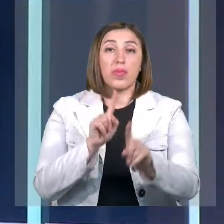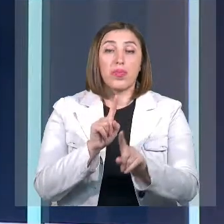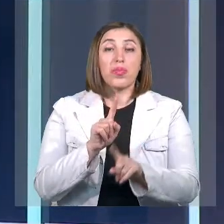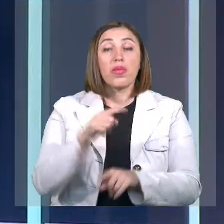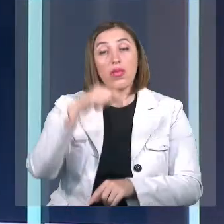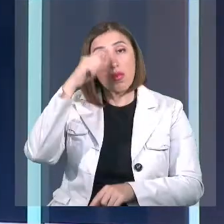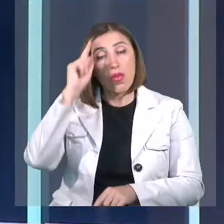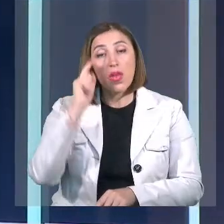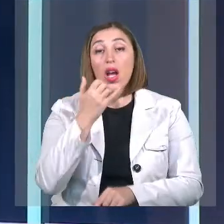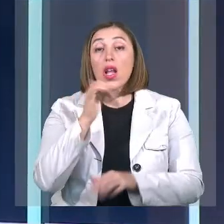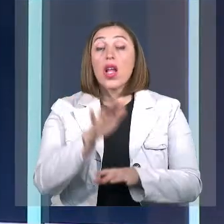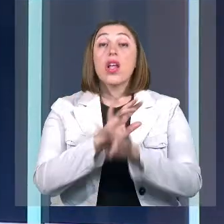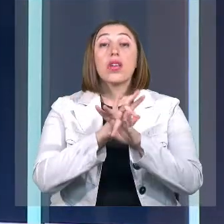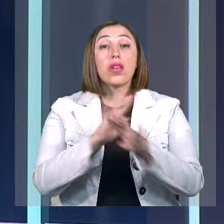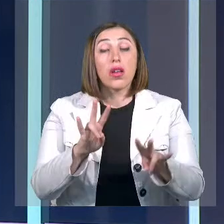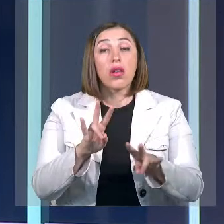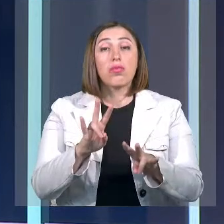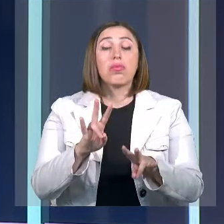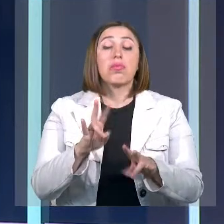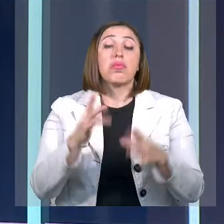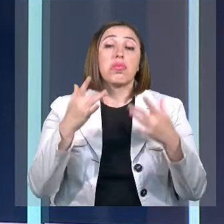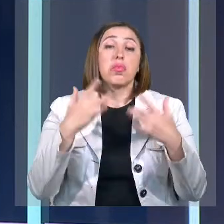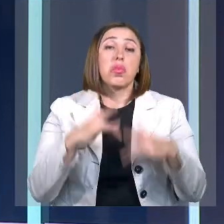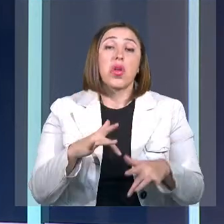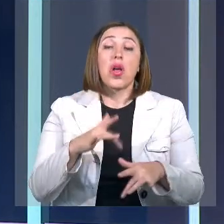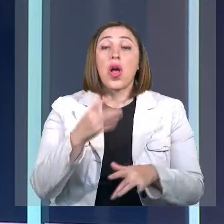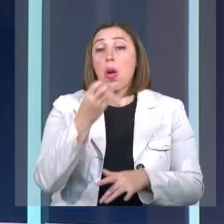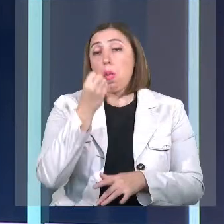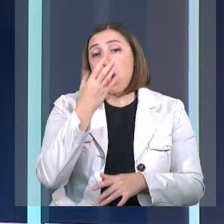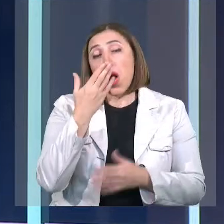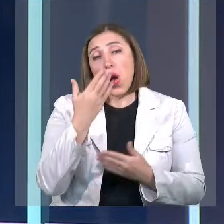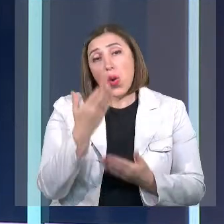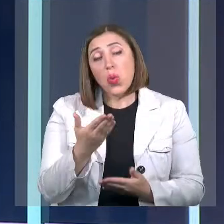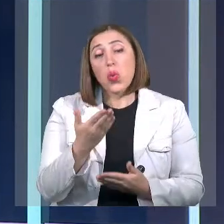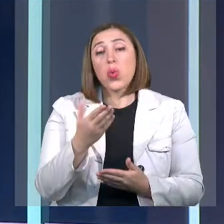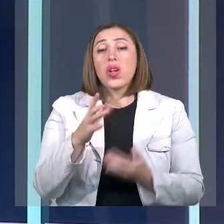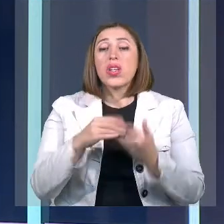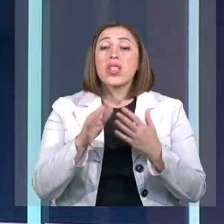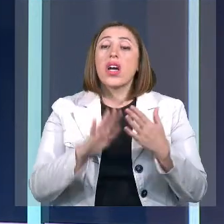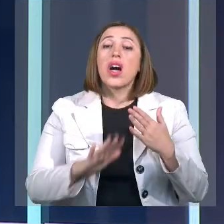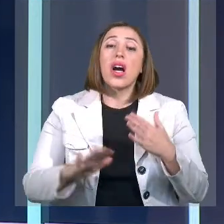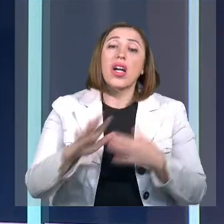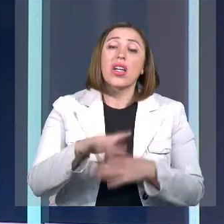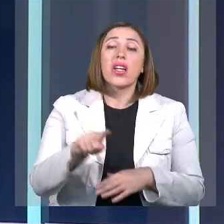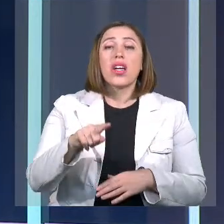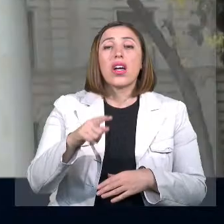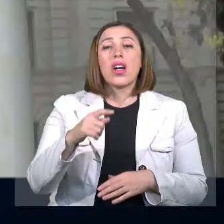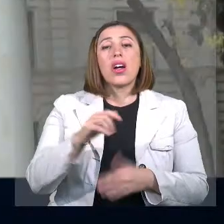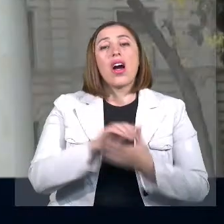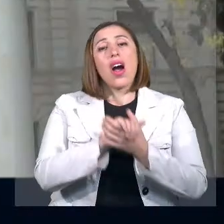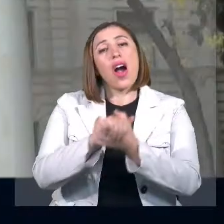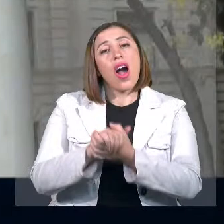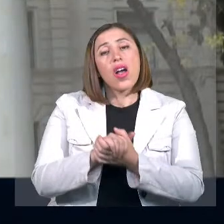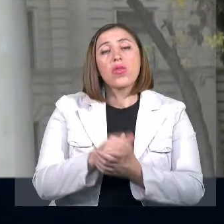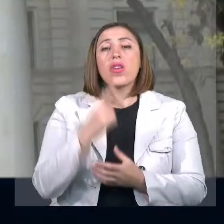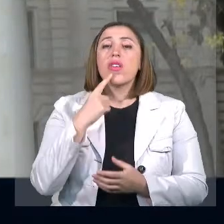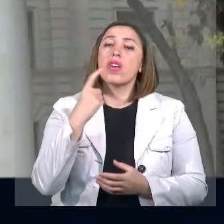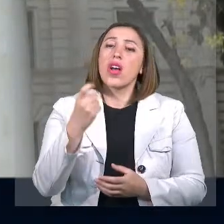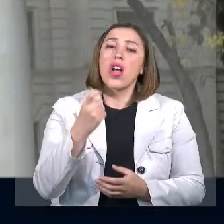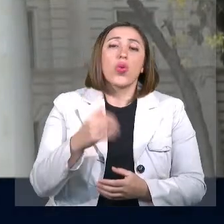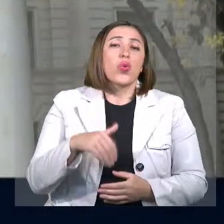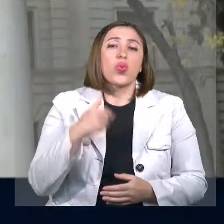Ադրբեջանի արտգործնախարարությունը հերքում է, թե Բաքուն շահագրգռված չէ տարածաշրջանում խաղաղությամբ և կայունությամբ ու